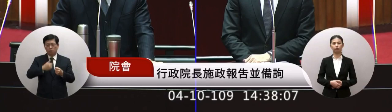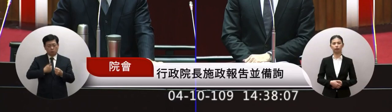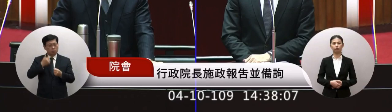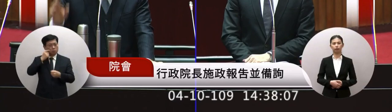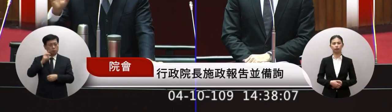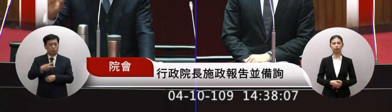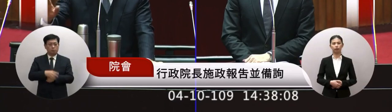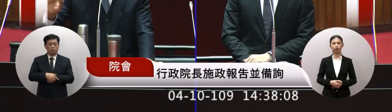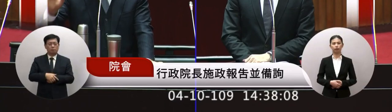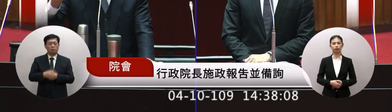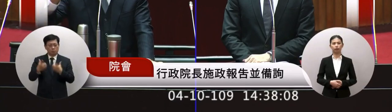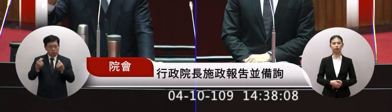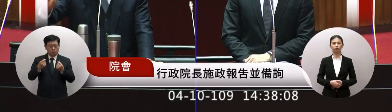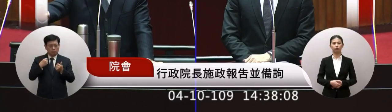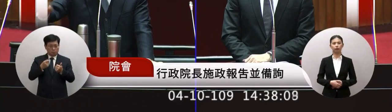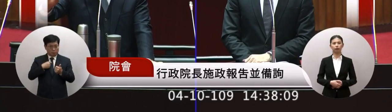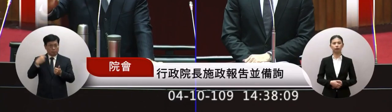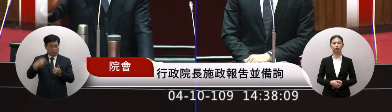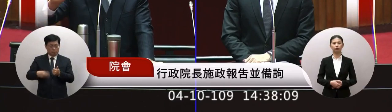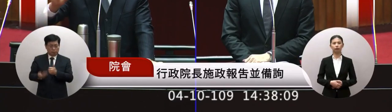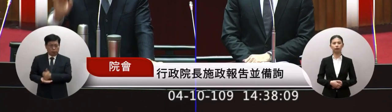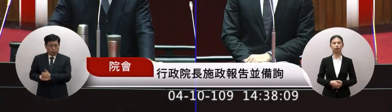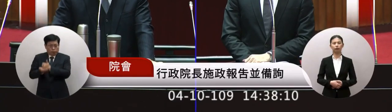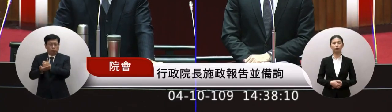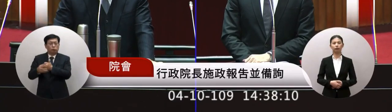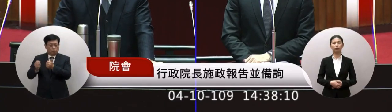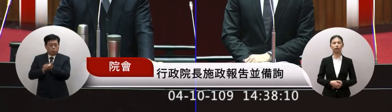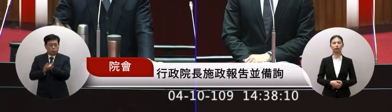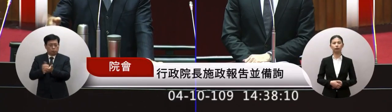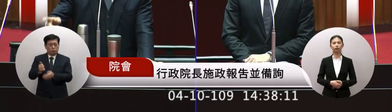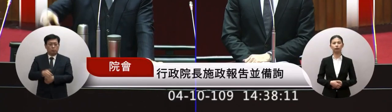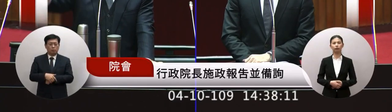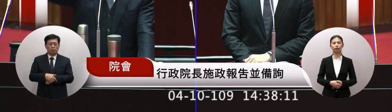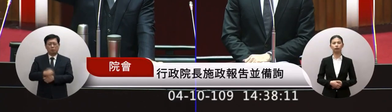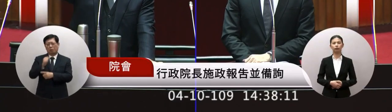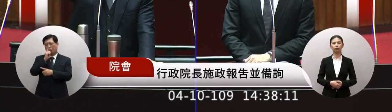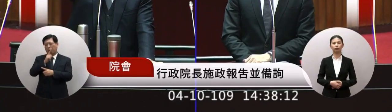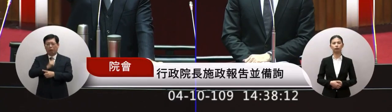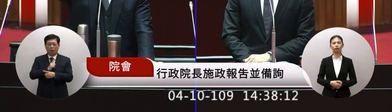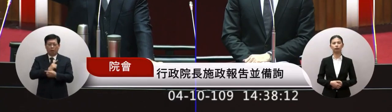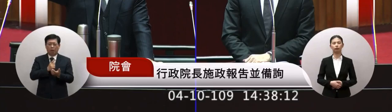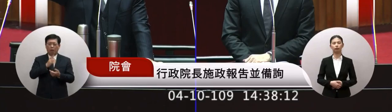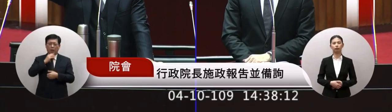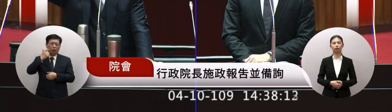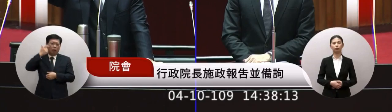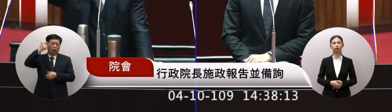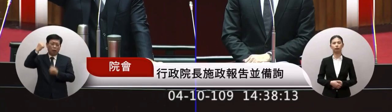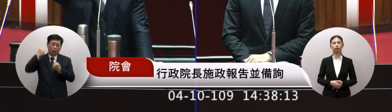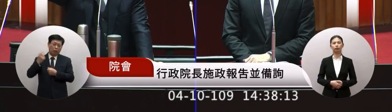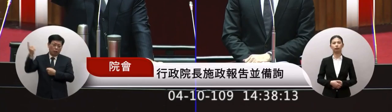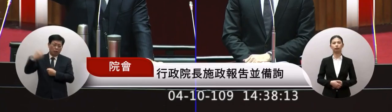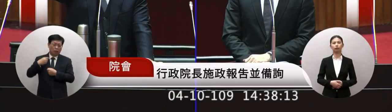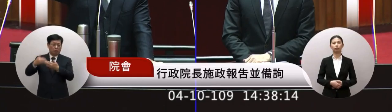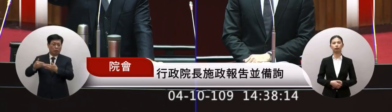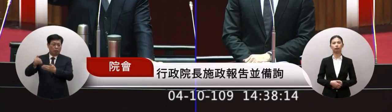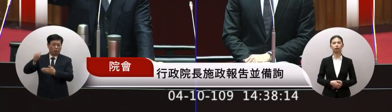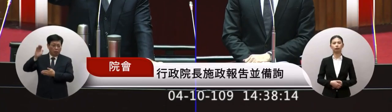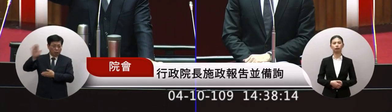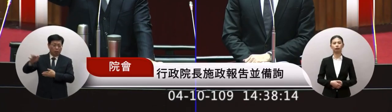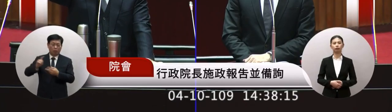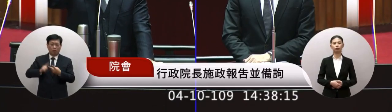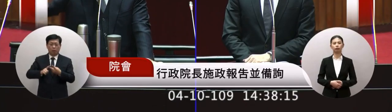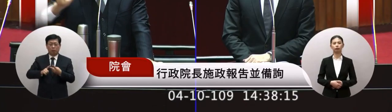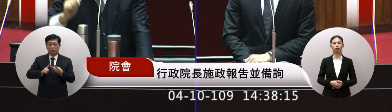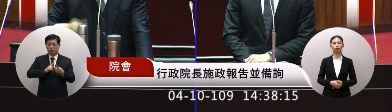难得，咱应该爱肯定安尼的人啦。卖讲伊对伊都。祖先是中国，或者